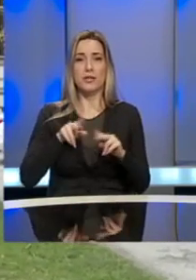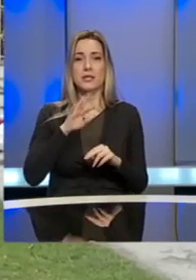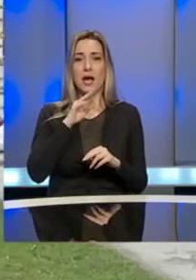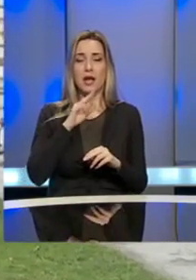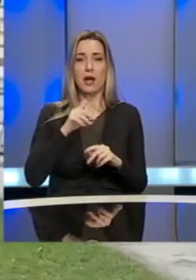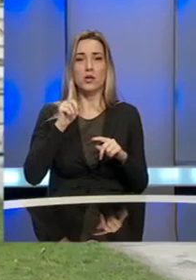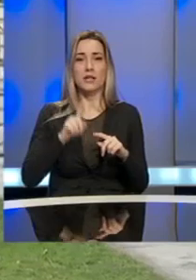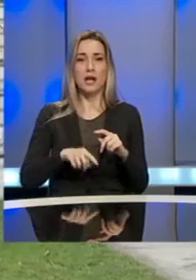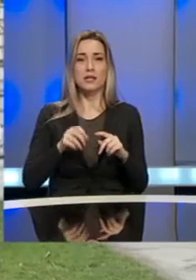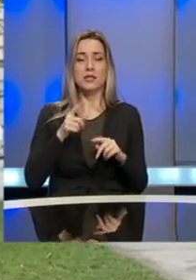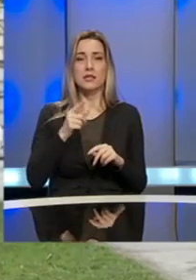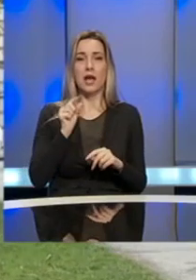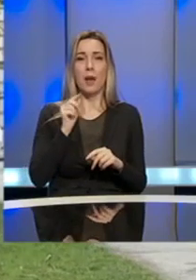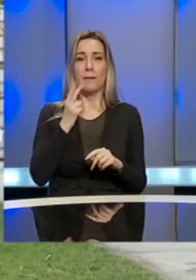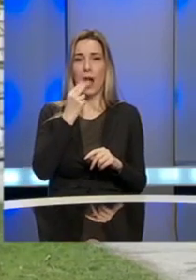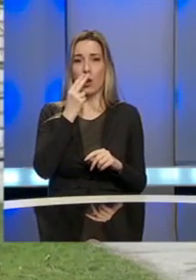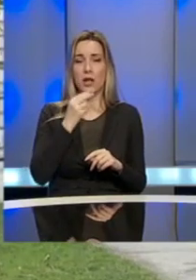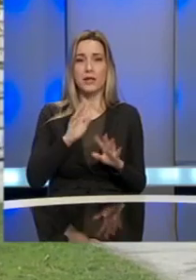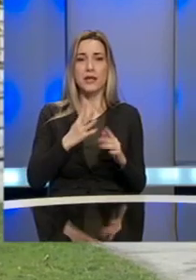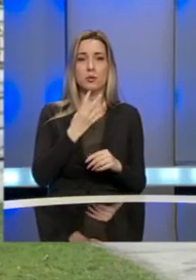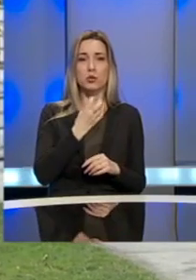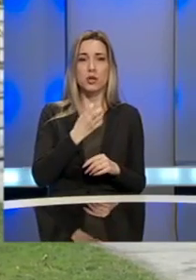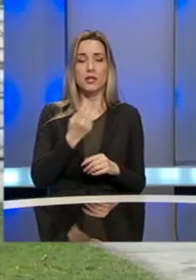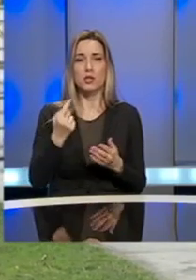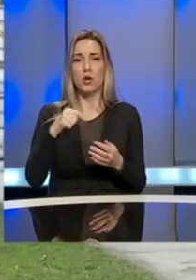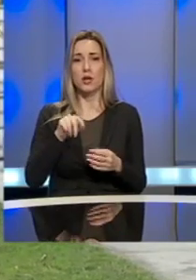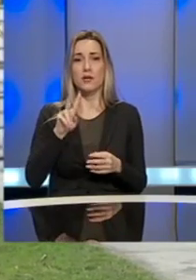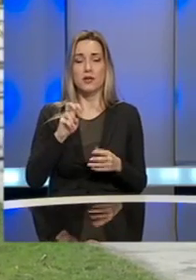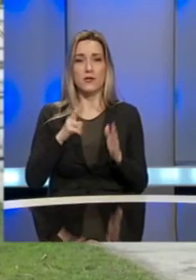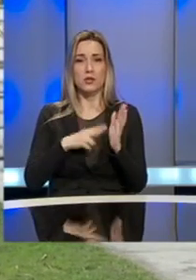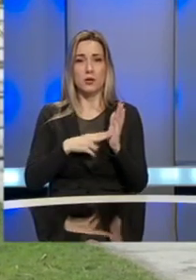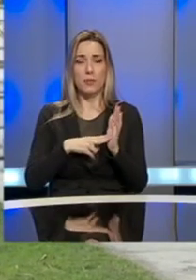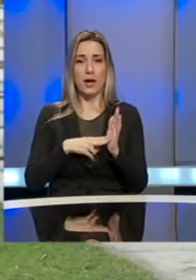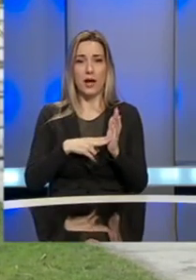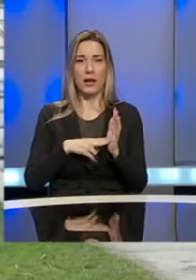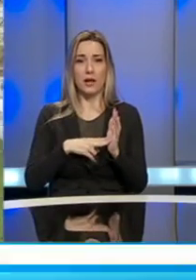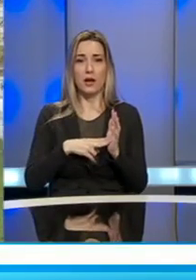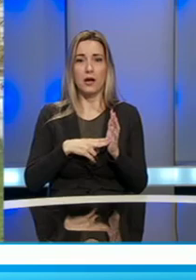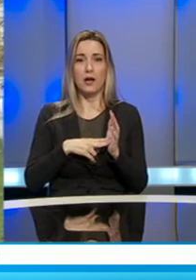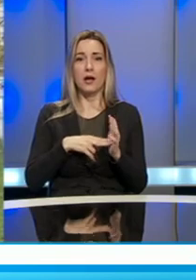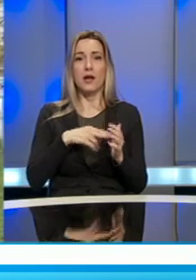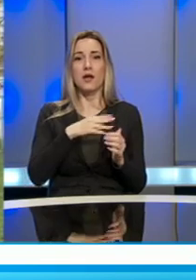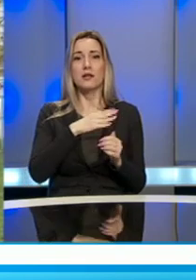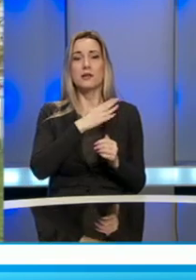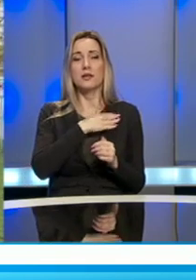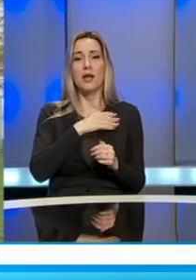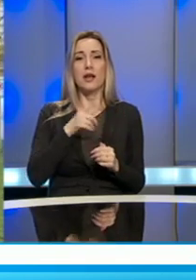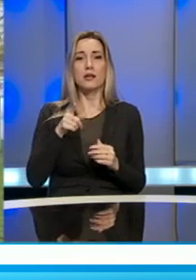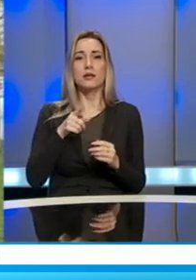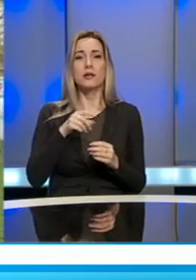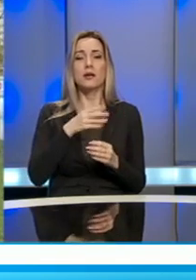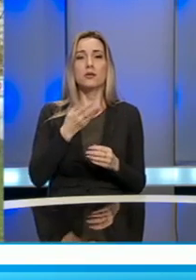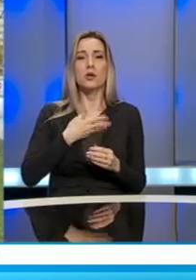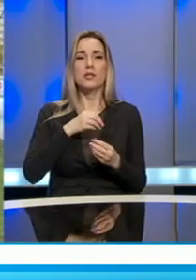rekao, sankcije se kreću za maloljetna lica između 400 i 1200 konvertibilnih maraka. Teret same sankcije snose roditelji